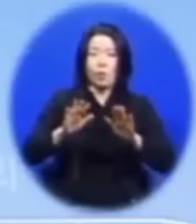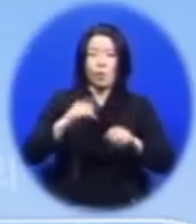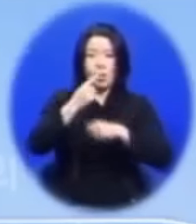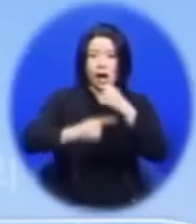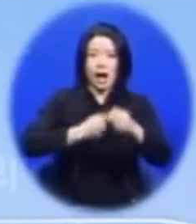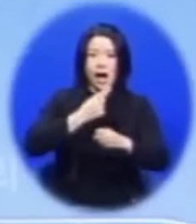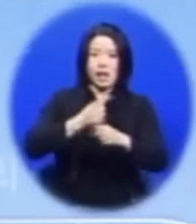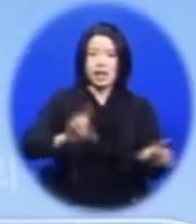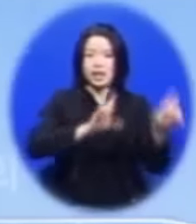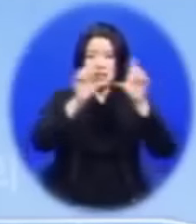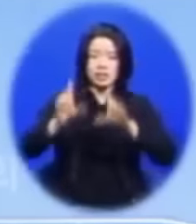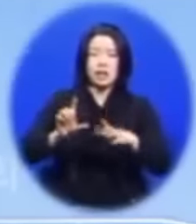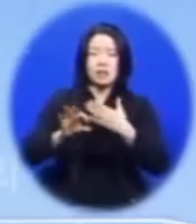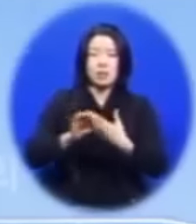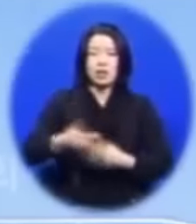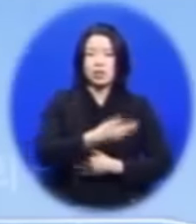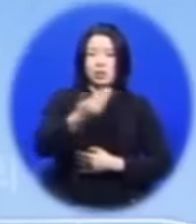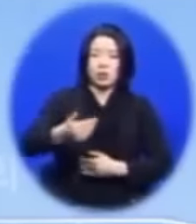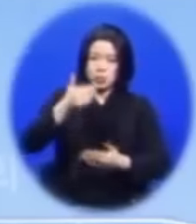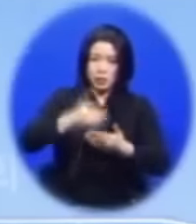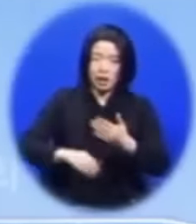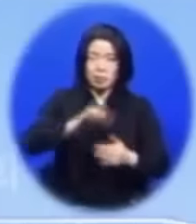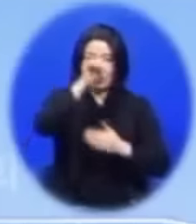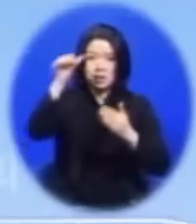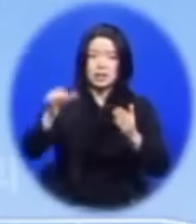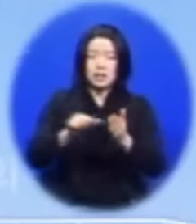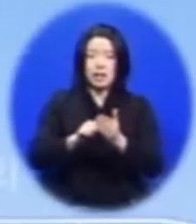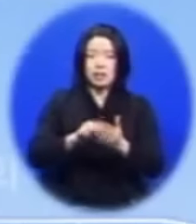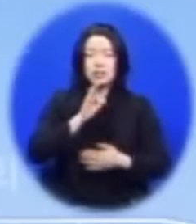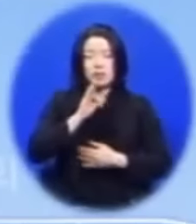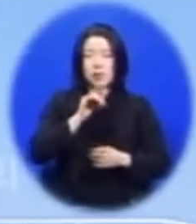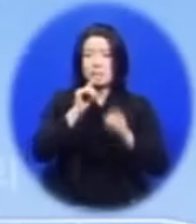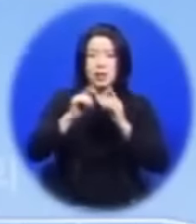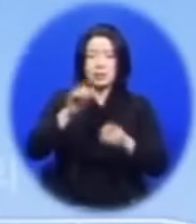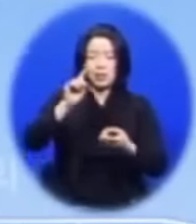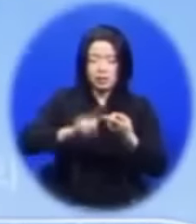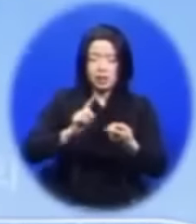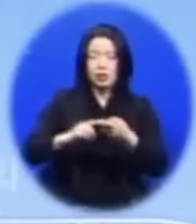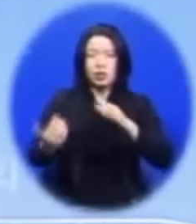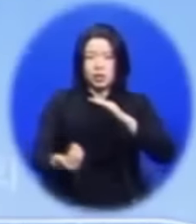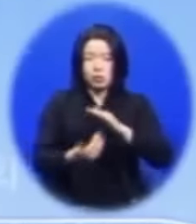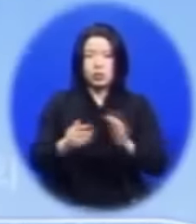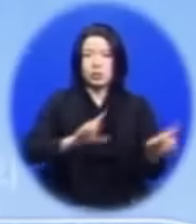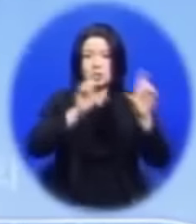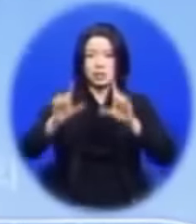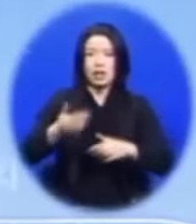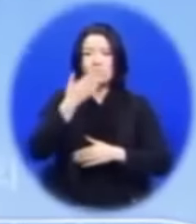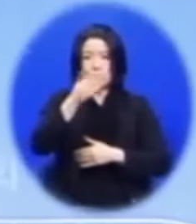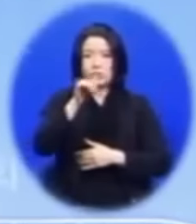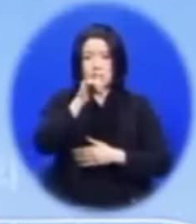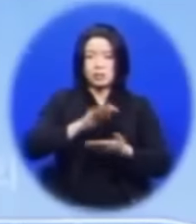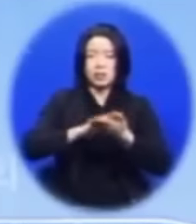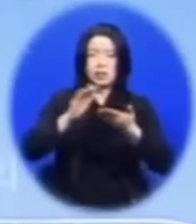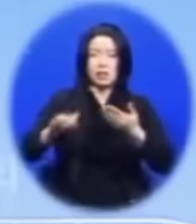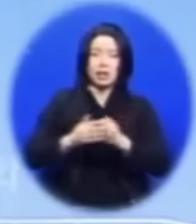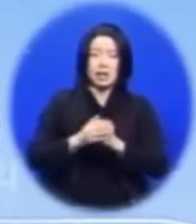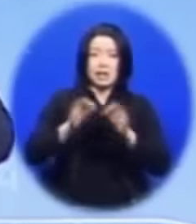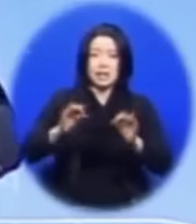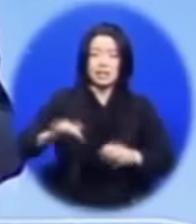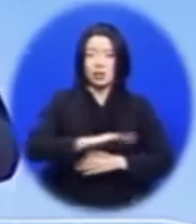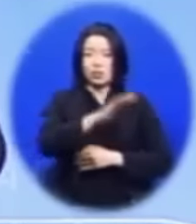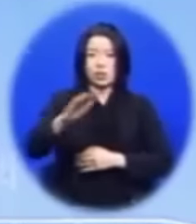사시면 여러분의 남은 생에는 정말 말씀이 그대로 이루어지는 삶을 사실 것입니다 이제